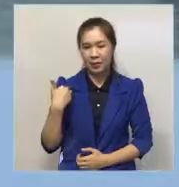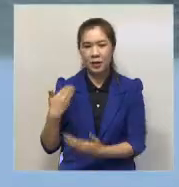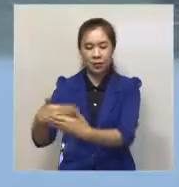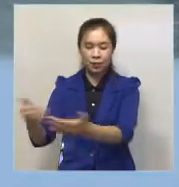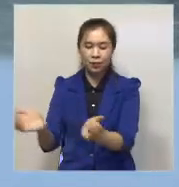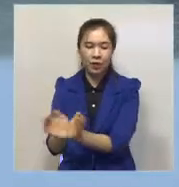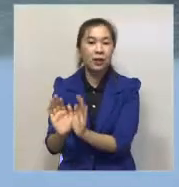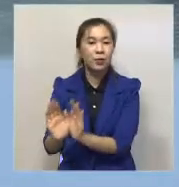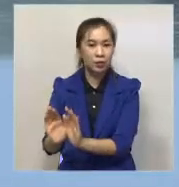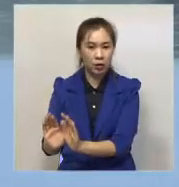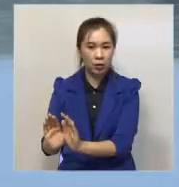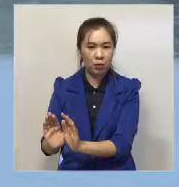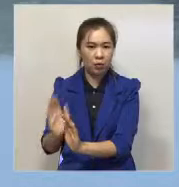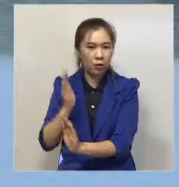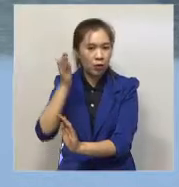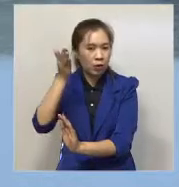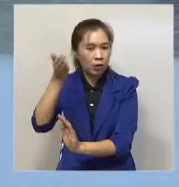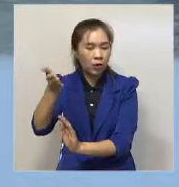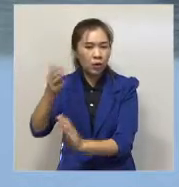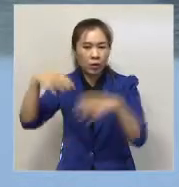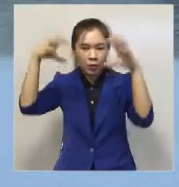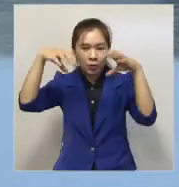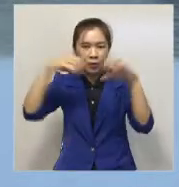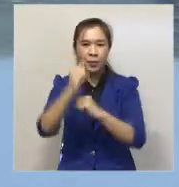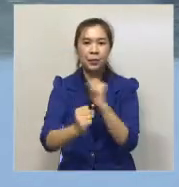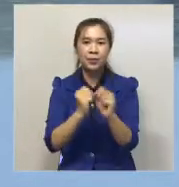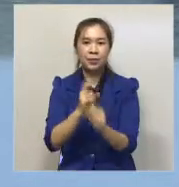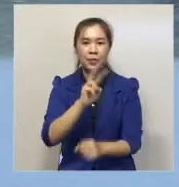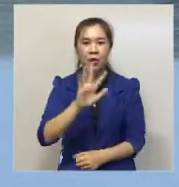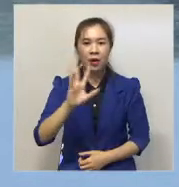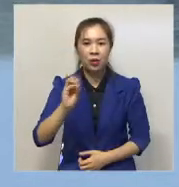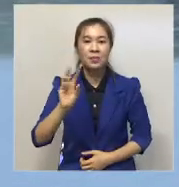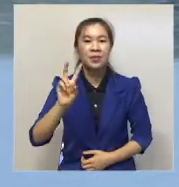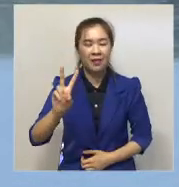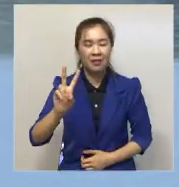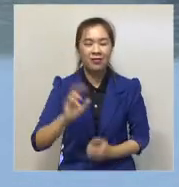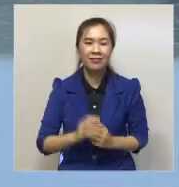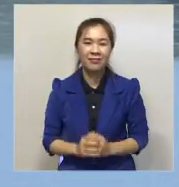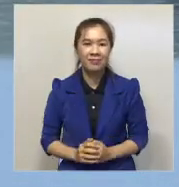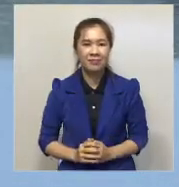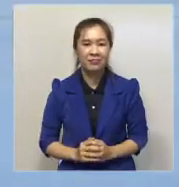เก็บสำรองเอาไว้ใช้ในช่วงต้นฤดูฝนปี2562ค่ะ